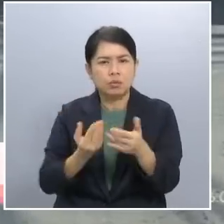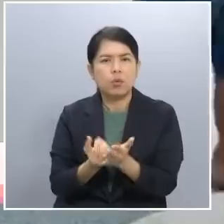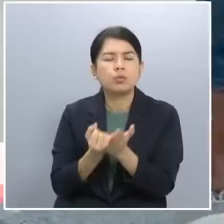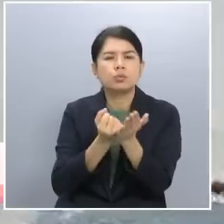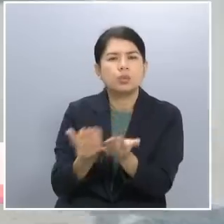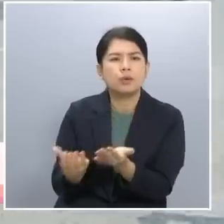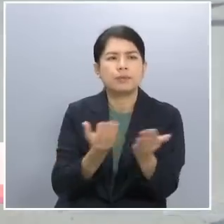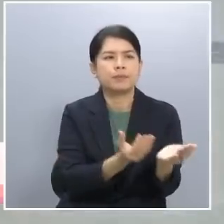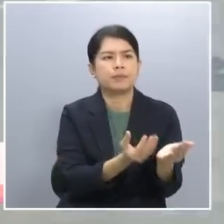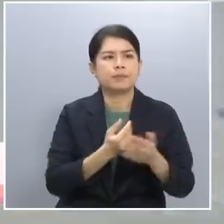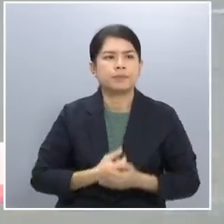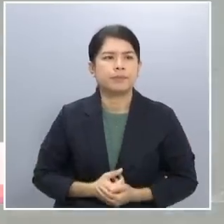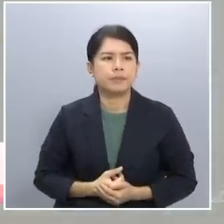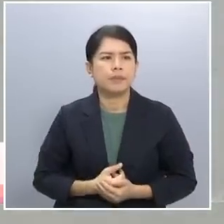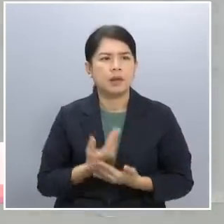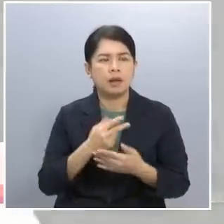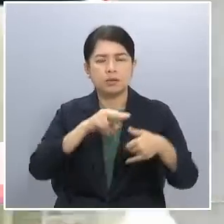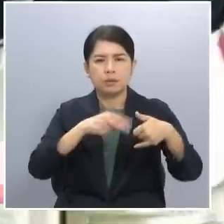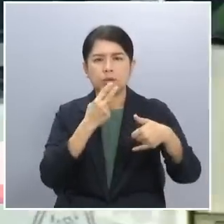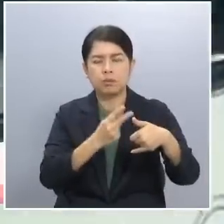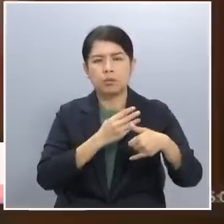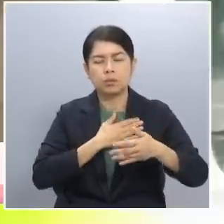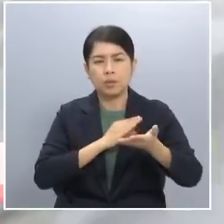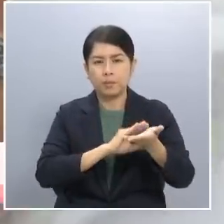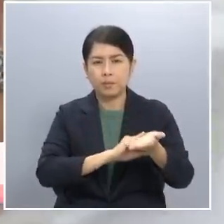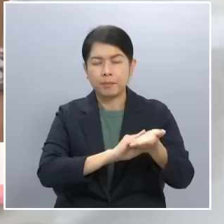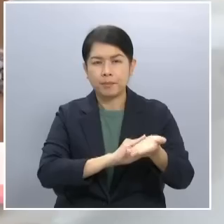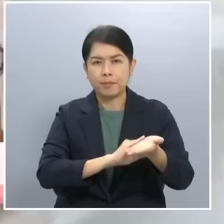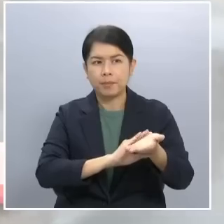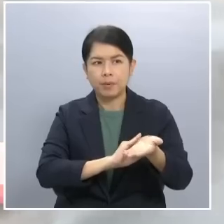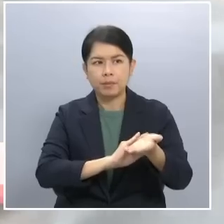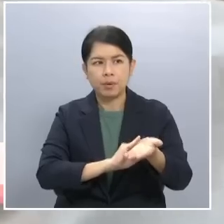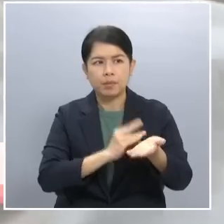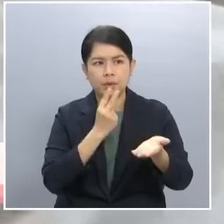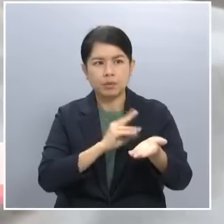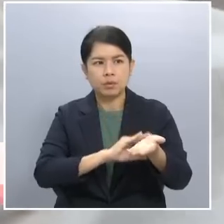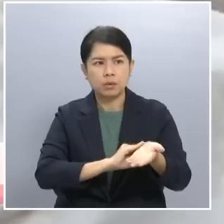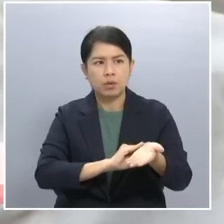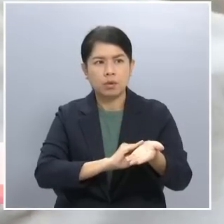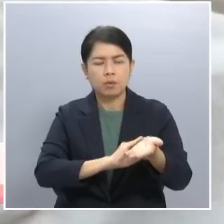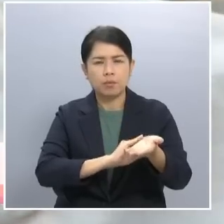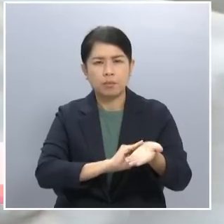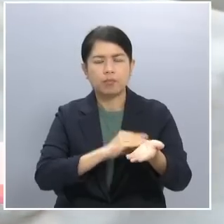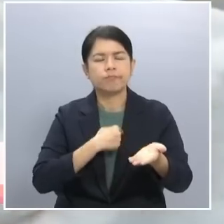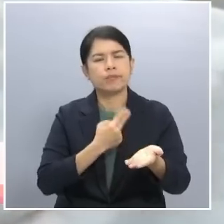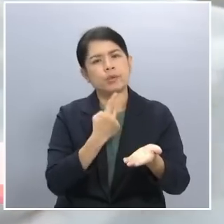หลังจากนั้นครับมีการตรวจสอบสัญญาณชีพก็ถึงได้พบว่าทางคุณกมลพรเนี่ยเสียชีวิตแล้วนะครับ